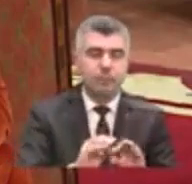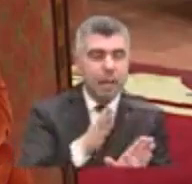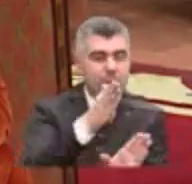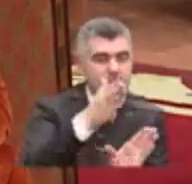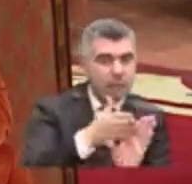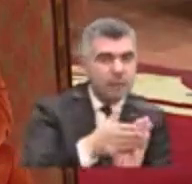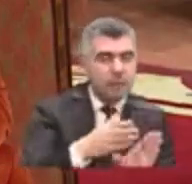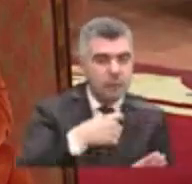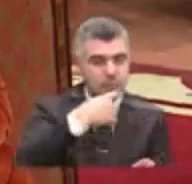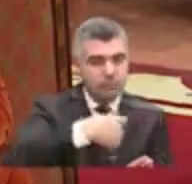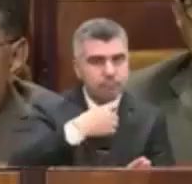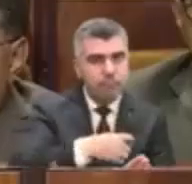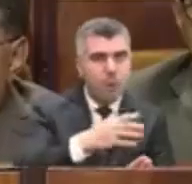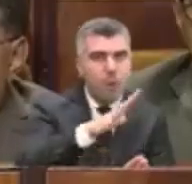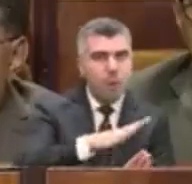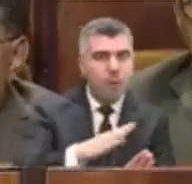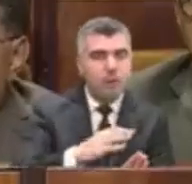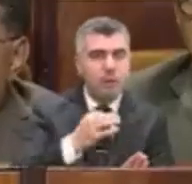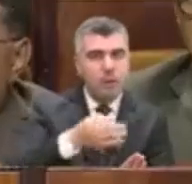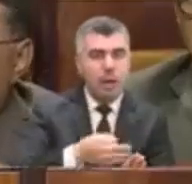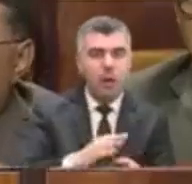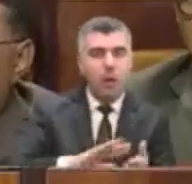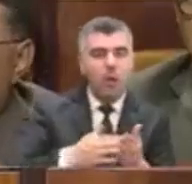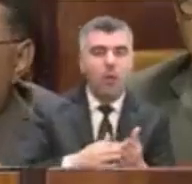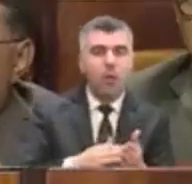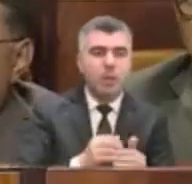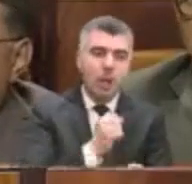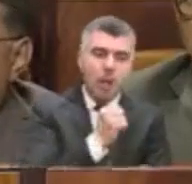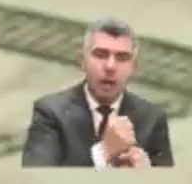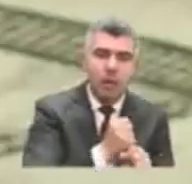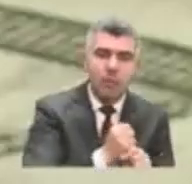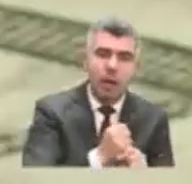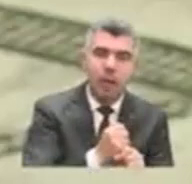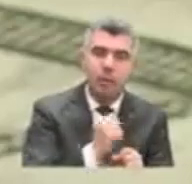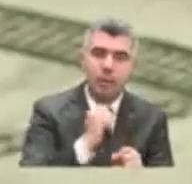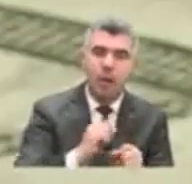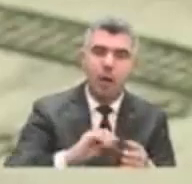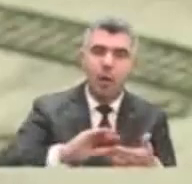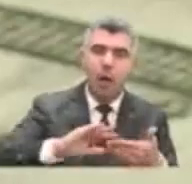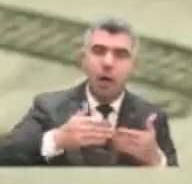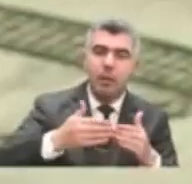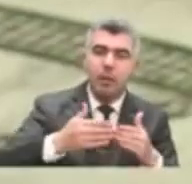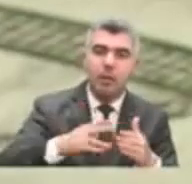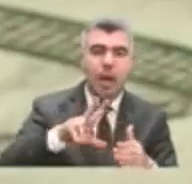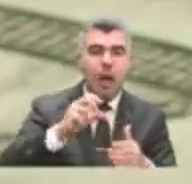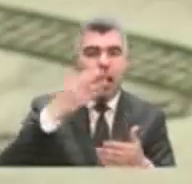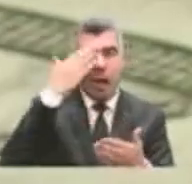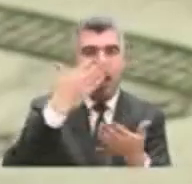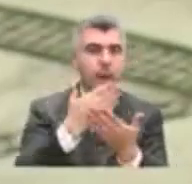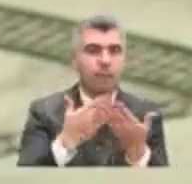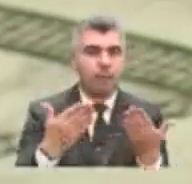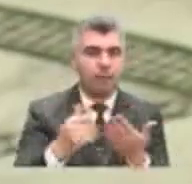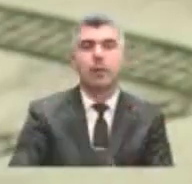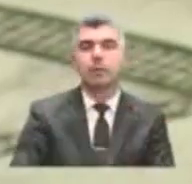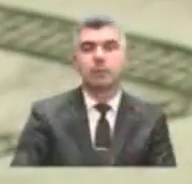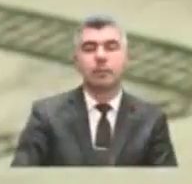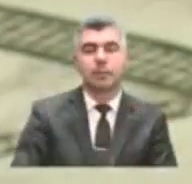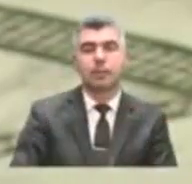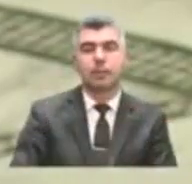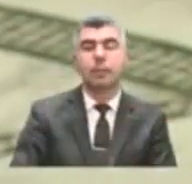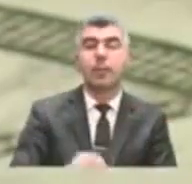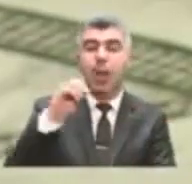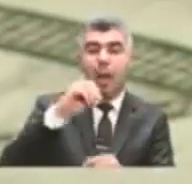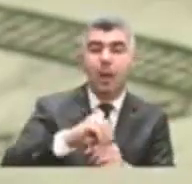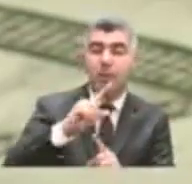المهارات وبخصوص هذ المهارات الذاتيه والرقميه عملنا ايضا